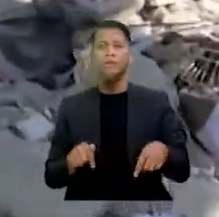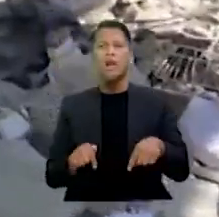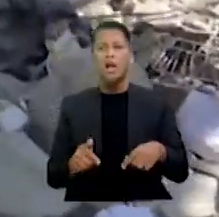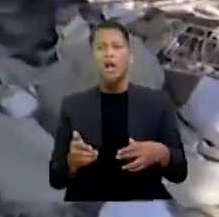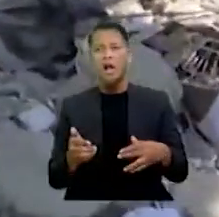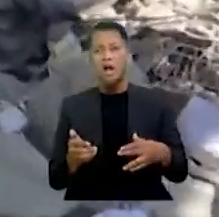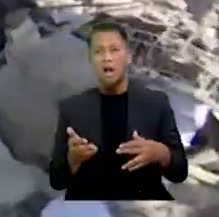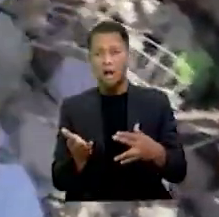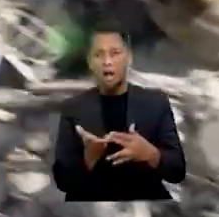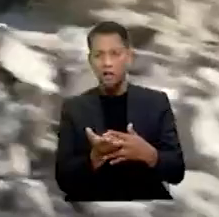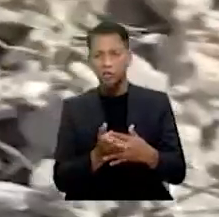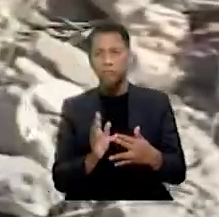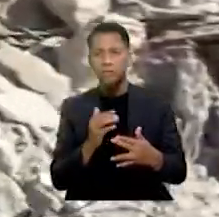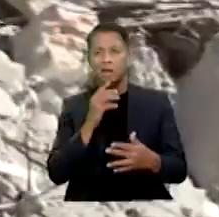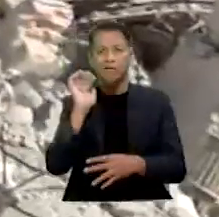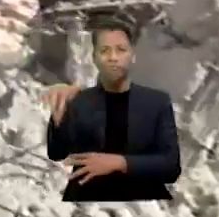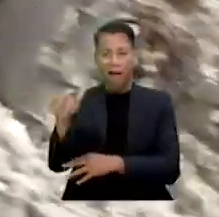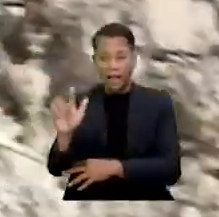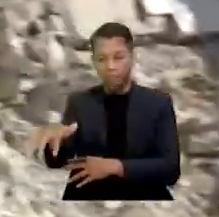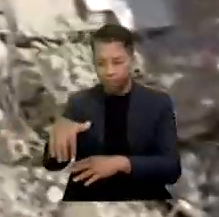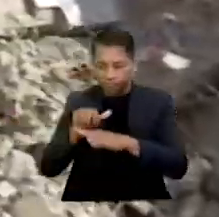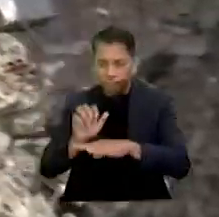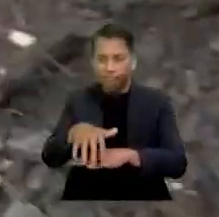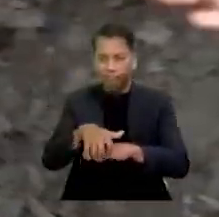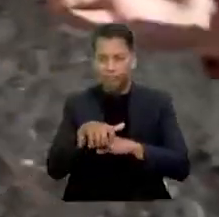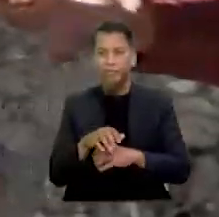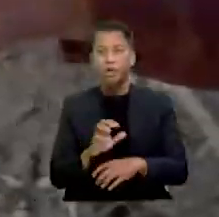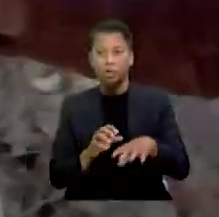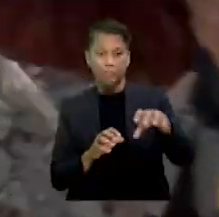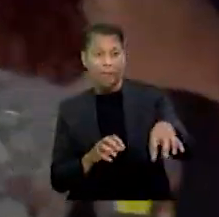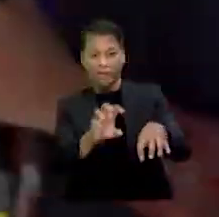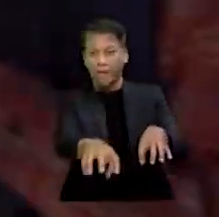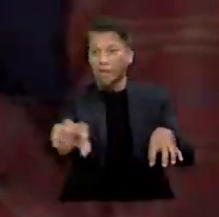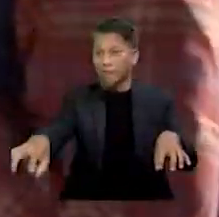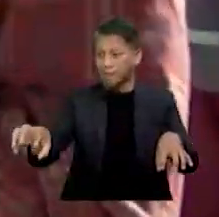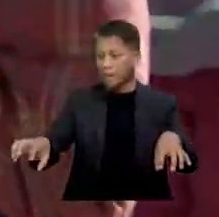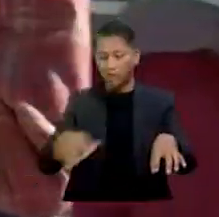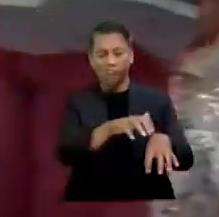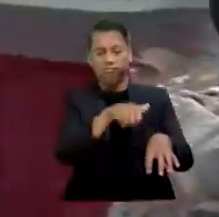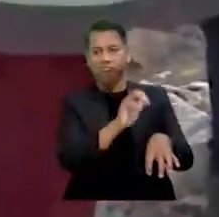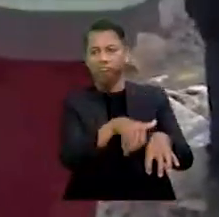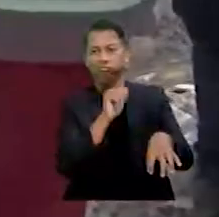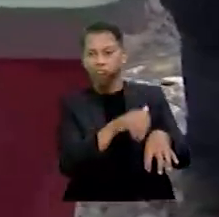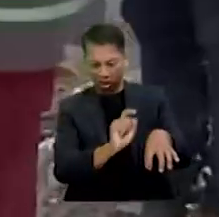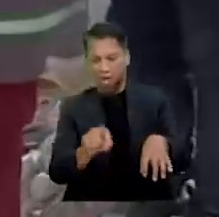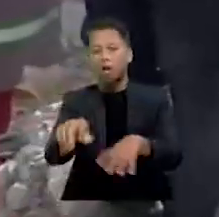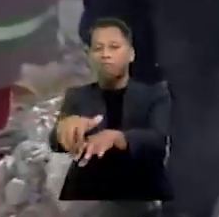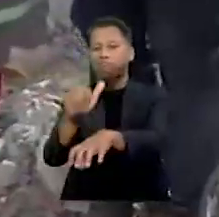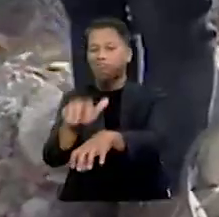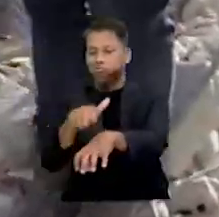satu titik Ini bisa ada 5 sampai dengan 10 alat berat yang di gunakan untuk bisa